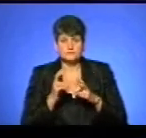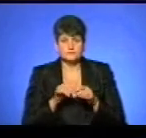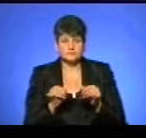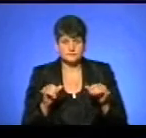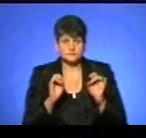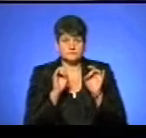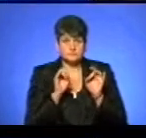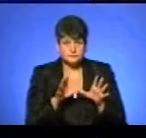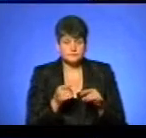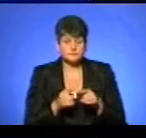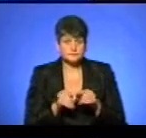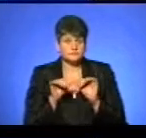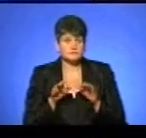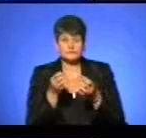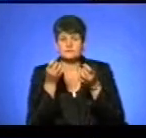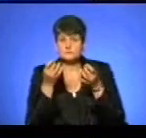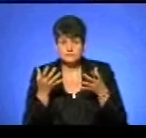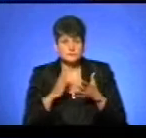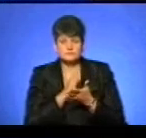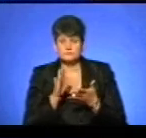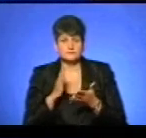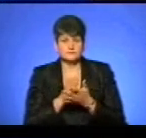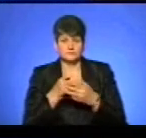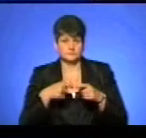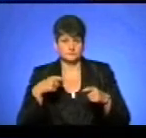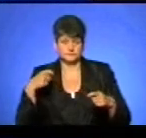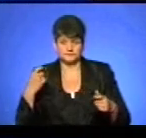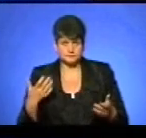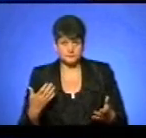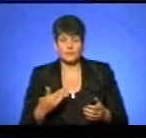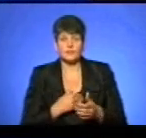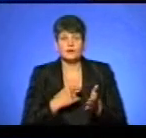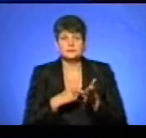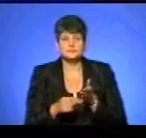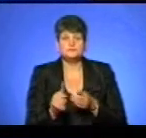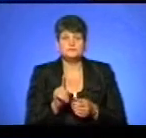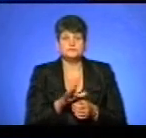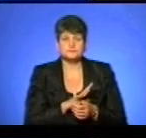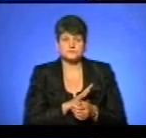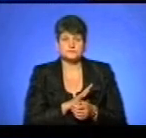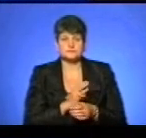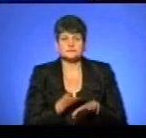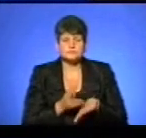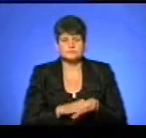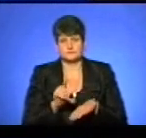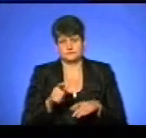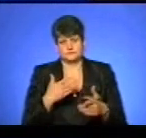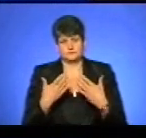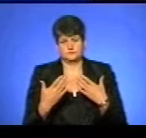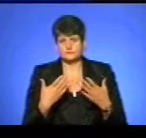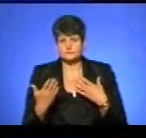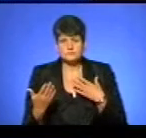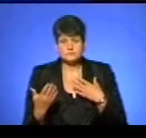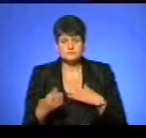процедура проста і не є бюрократична. Я би хотів вміти, щоб була, от, знову ж таки, важко, люди йдуть на контакт. Ми в свій